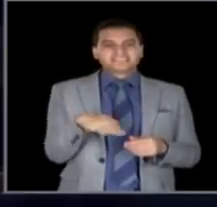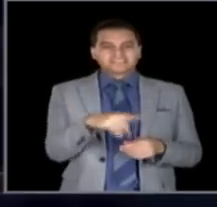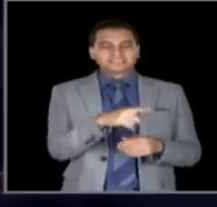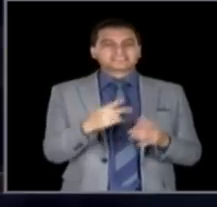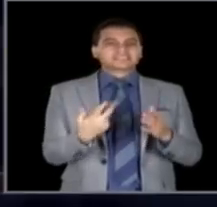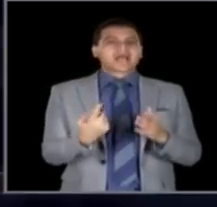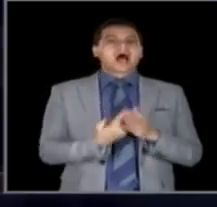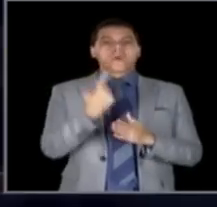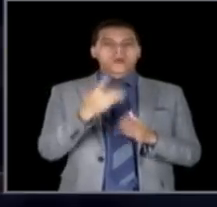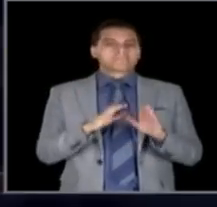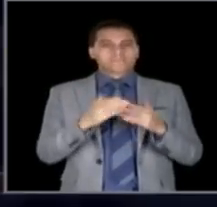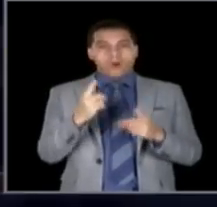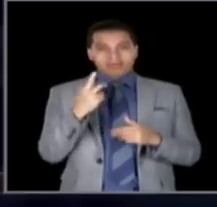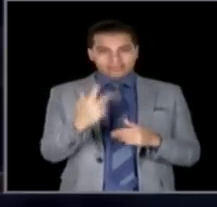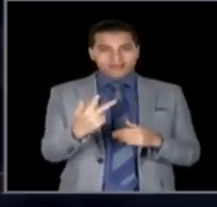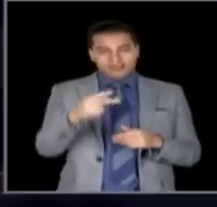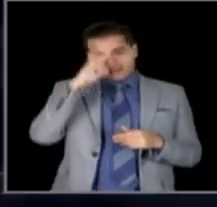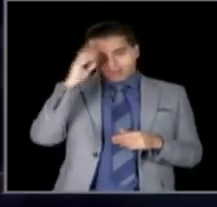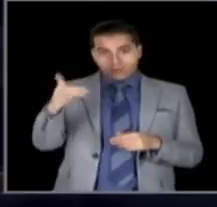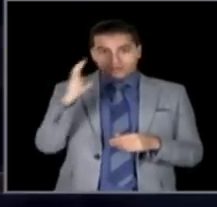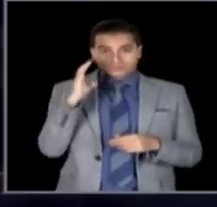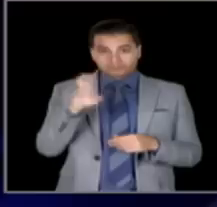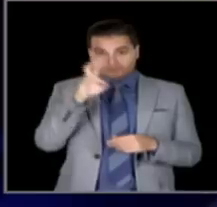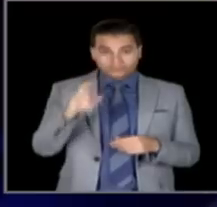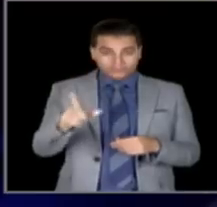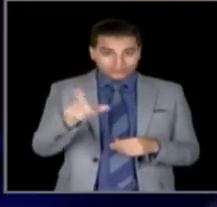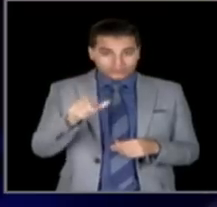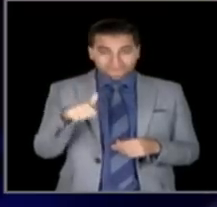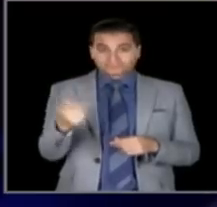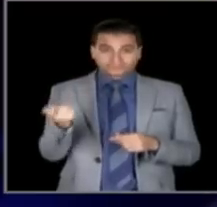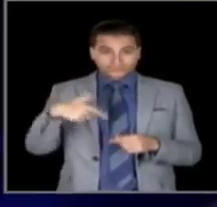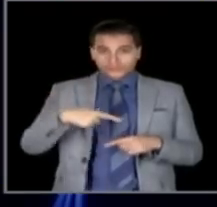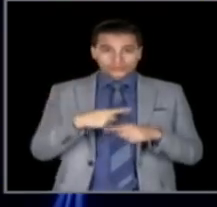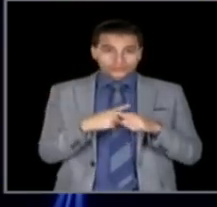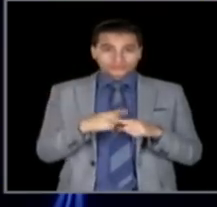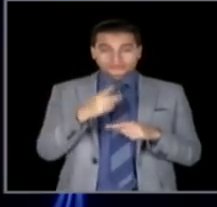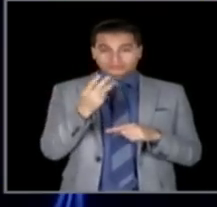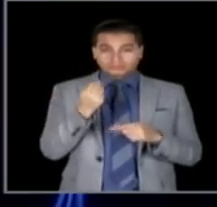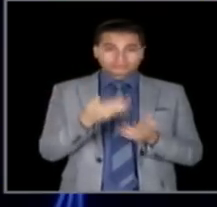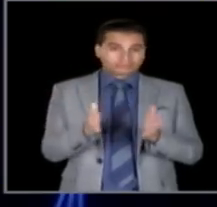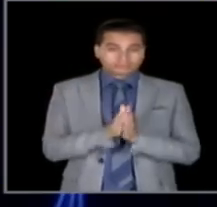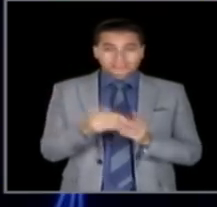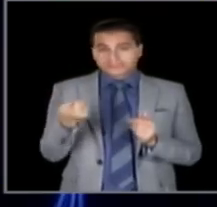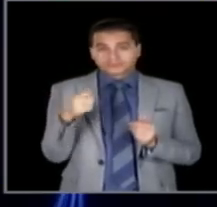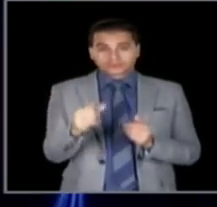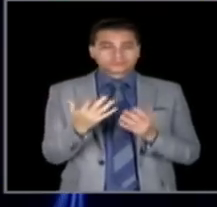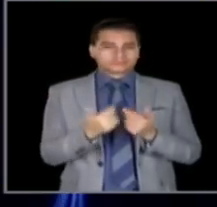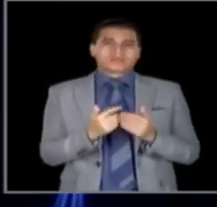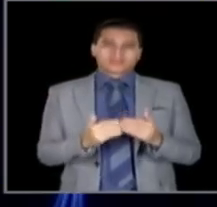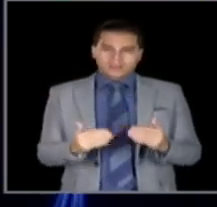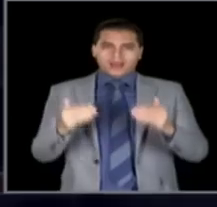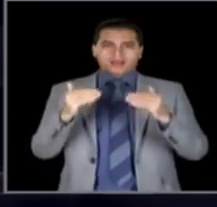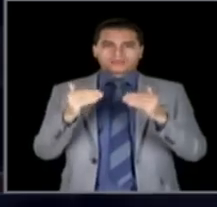المجموعة الثالثة. لو السؤال اتجاوب 65 و 30 كام؟ 95.